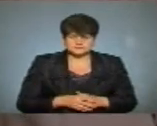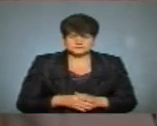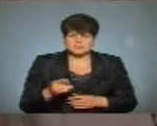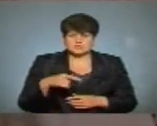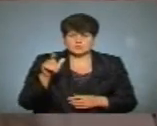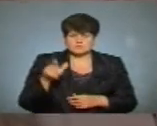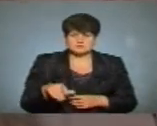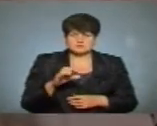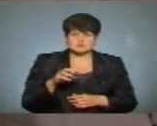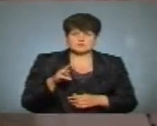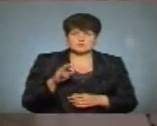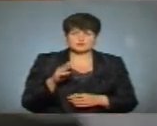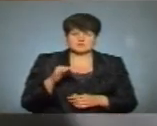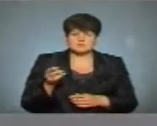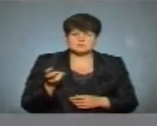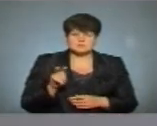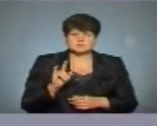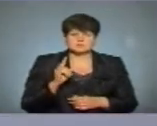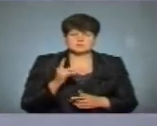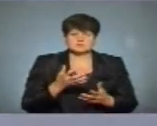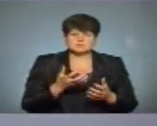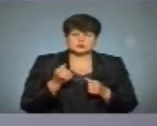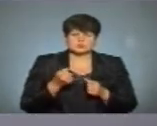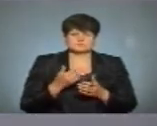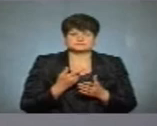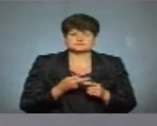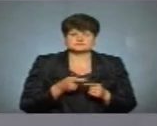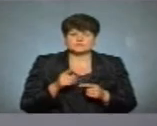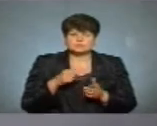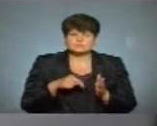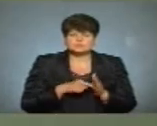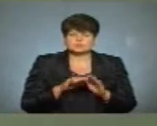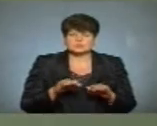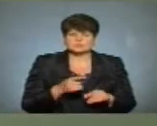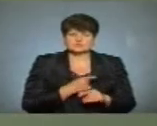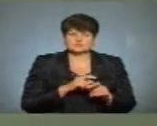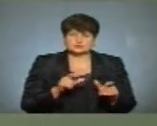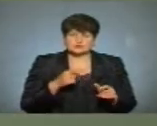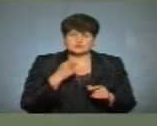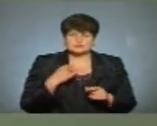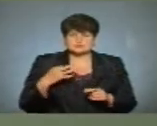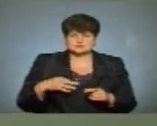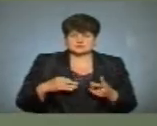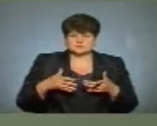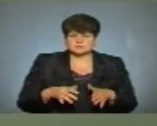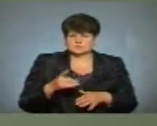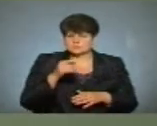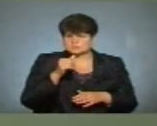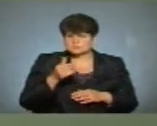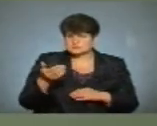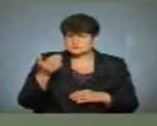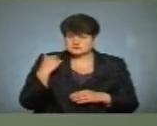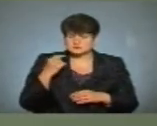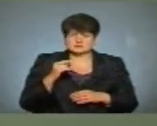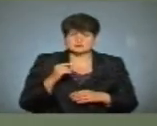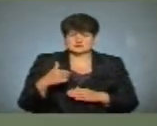Тернополянка Світлана Мотиль прийшла з дитиною на прийом до педіатра в міську дитячу поліклініку. Каже, сина народила місяць тому, але пакунок